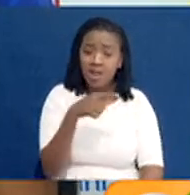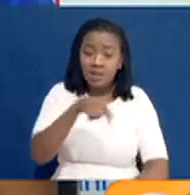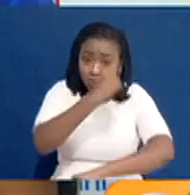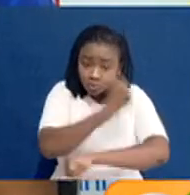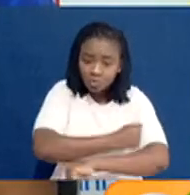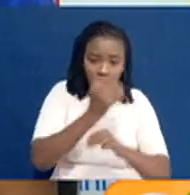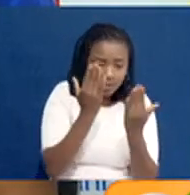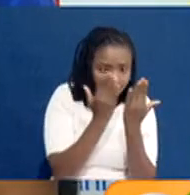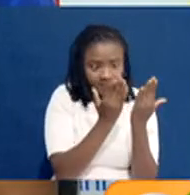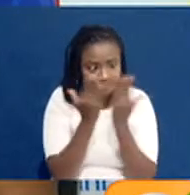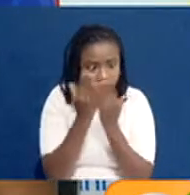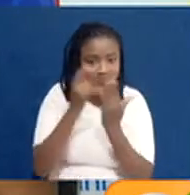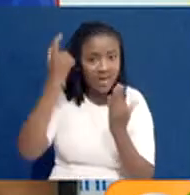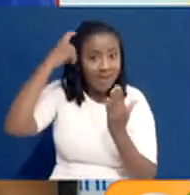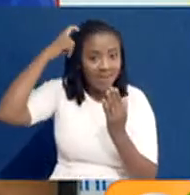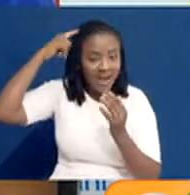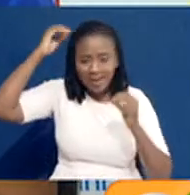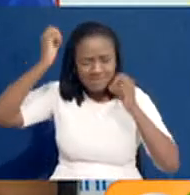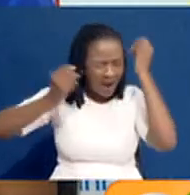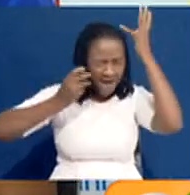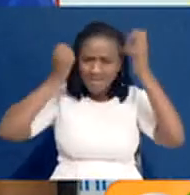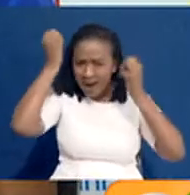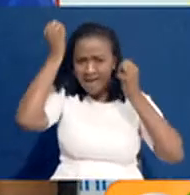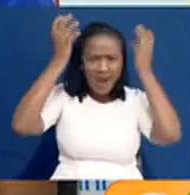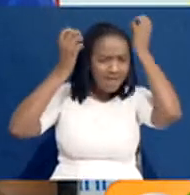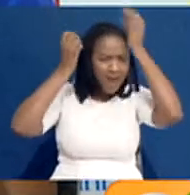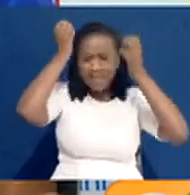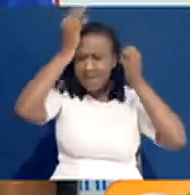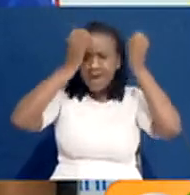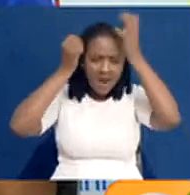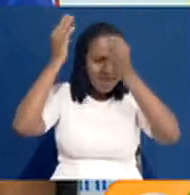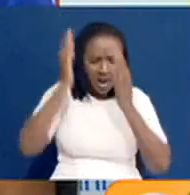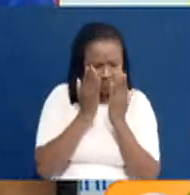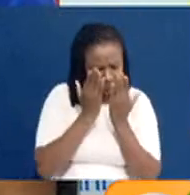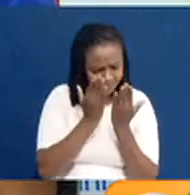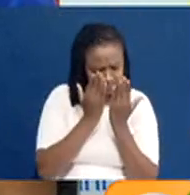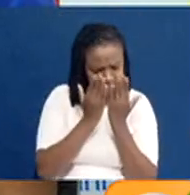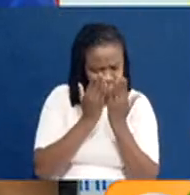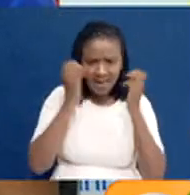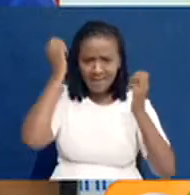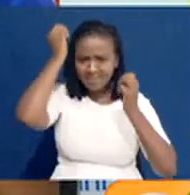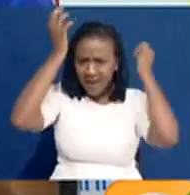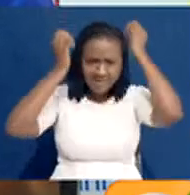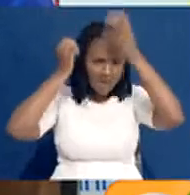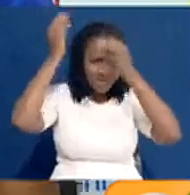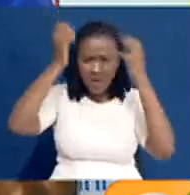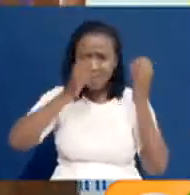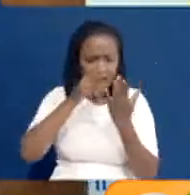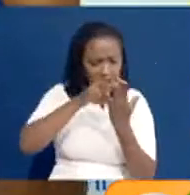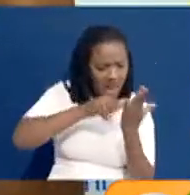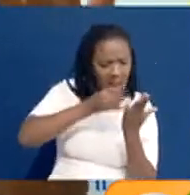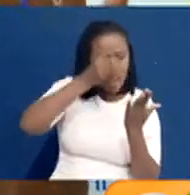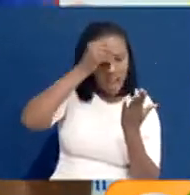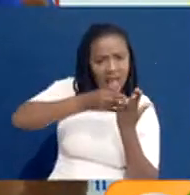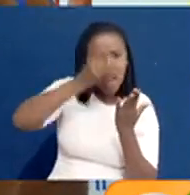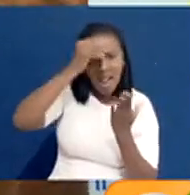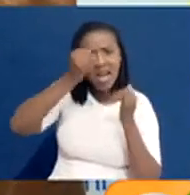shuleni, unaweka ubongo wako kwa darasa, unasoma vitu mpya ambazo